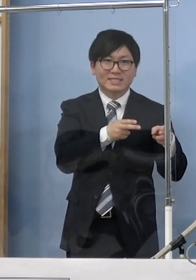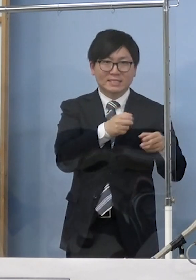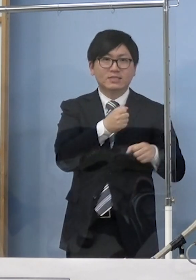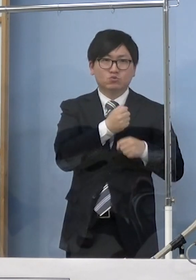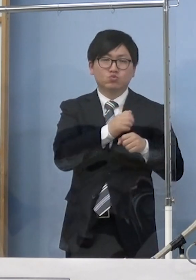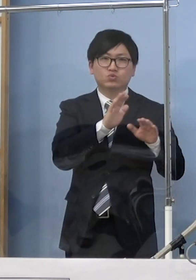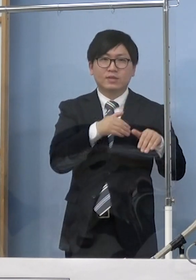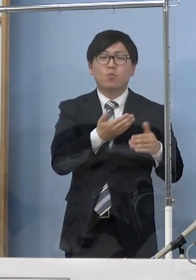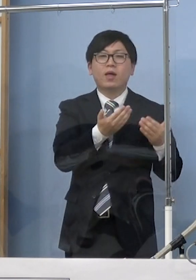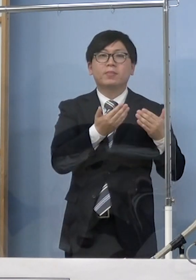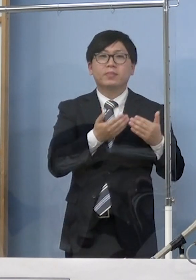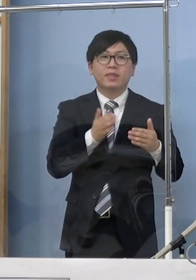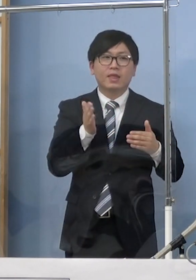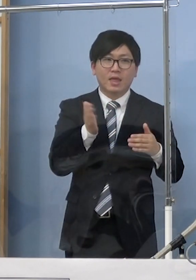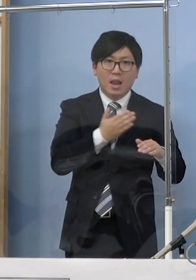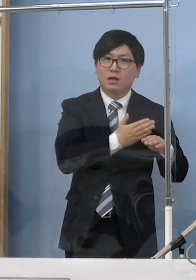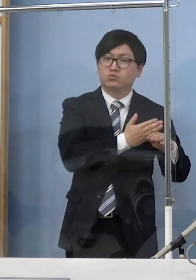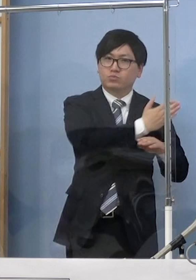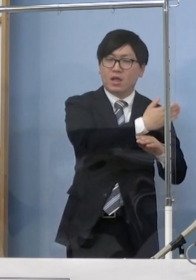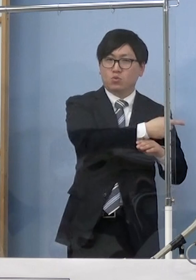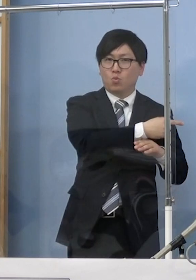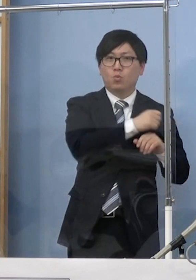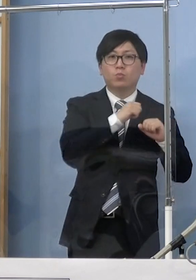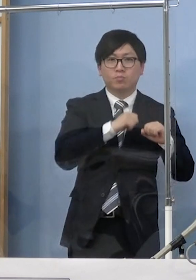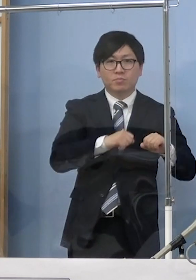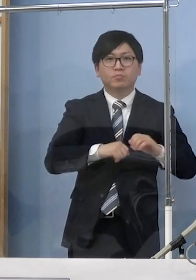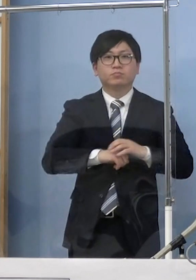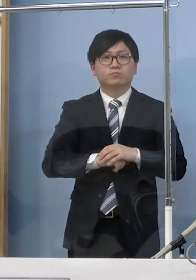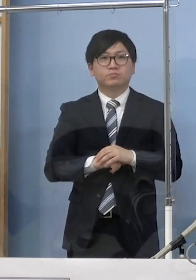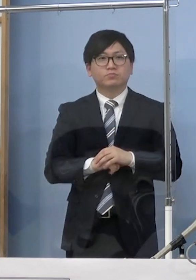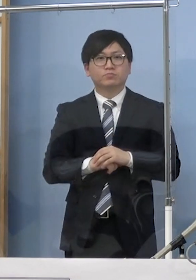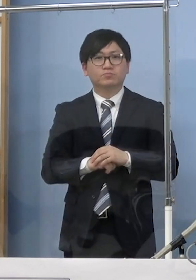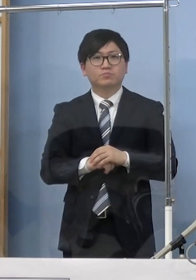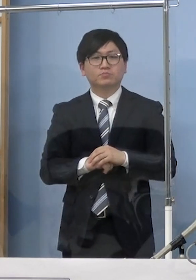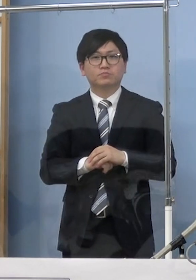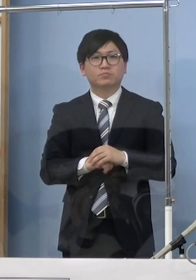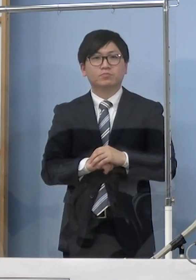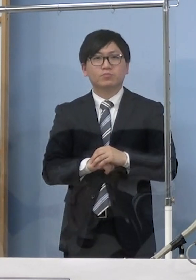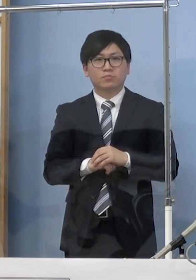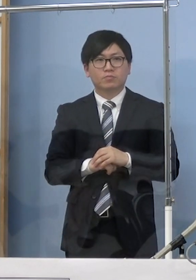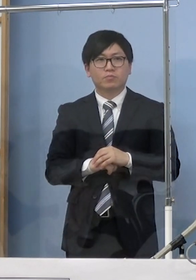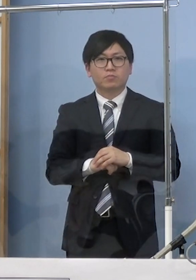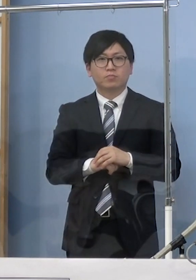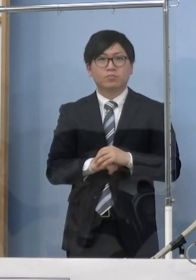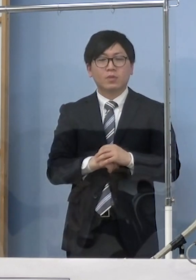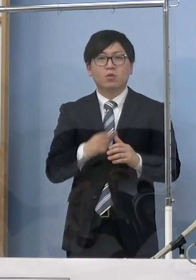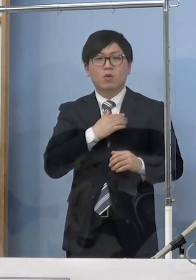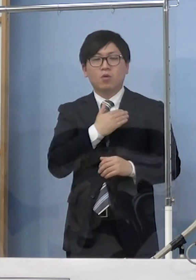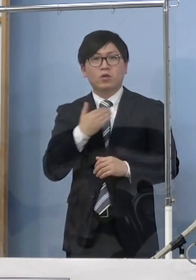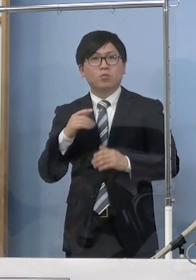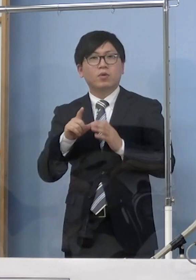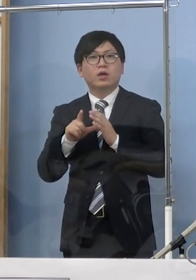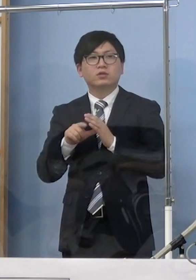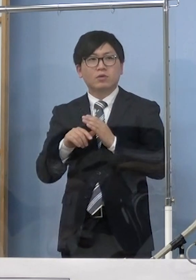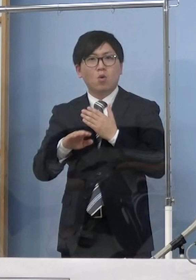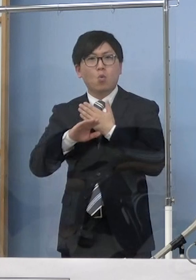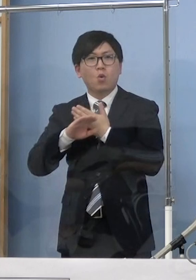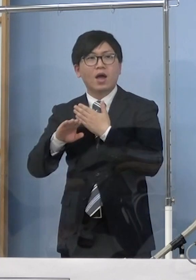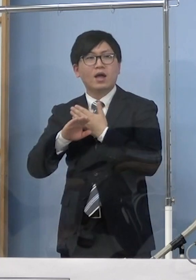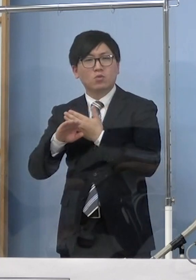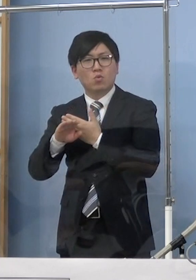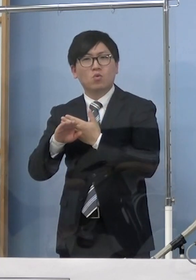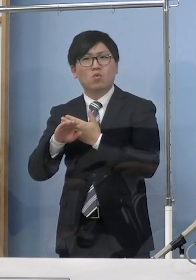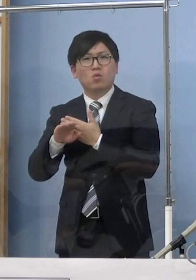をスタートしたということでありますので、我々の場合はやはり他の要素、要因、これが非常に大きい